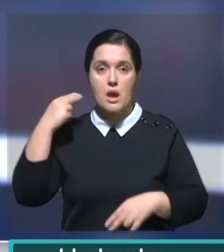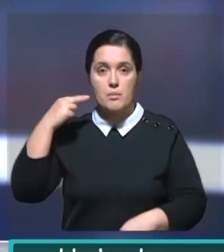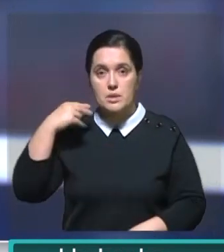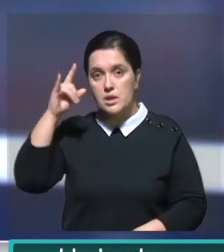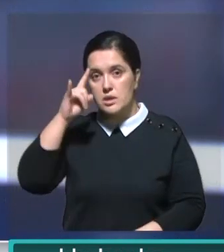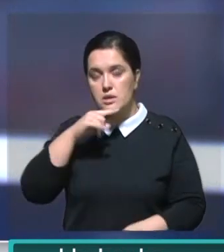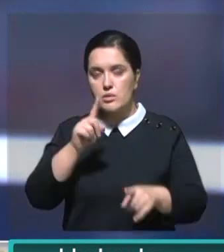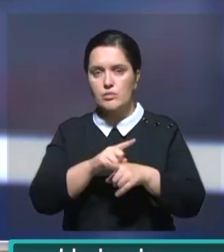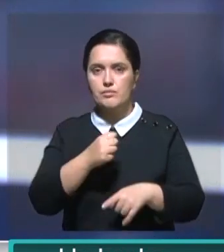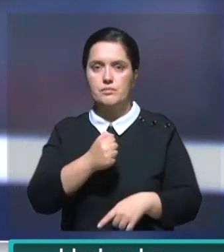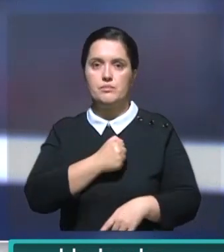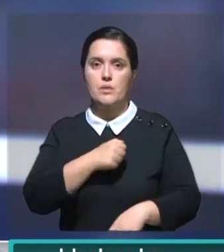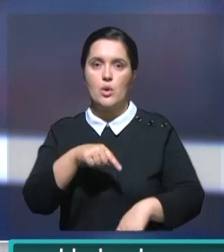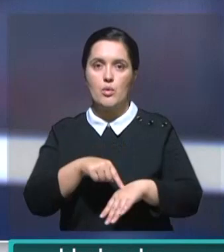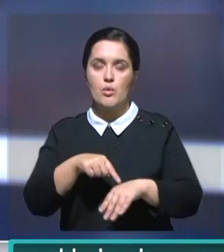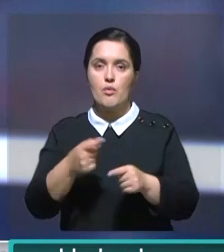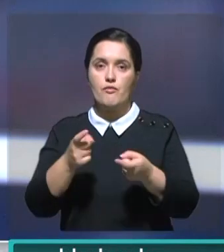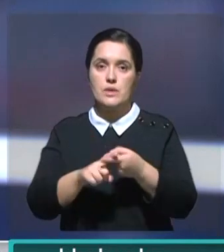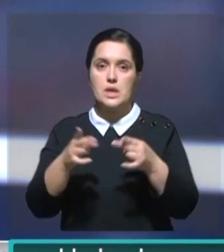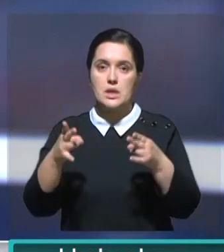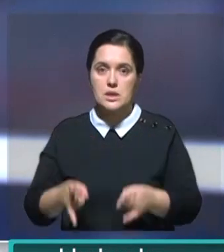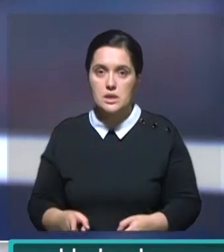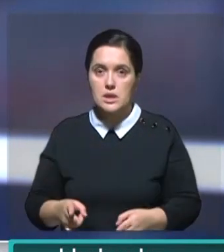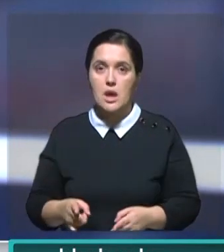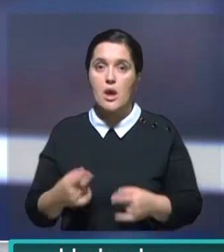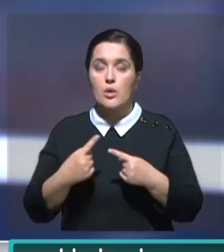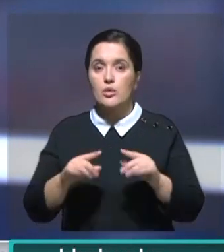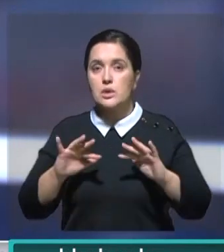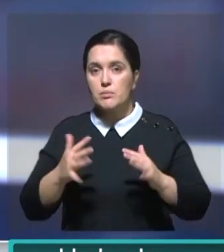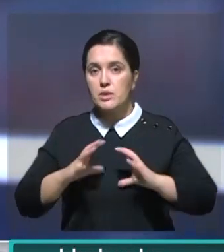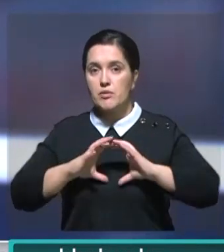траура. Президент нашей страны также направил соболезнования в связи с этой трагедией